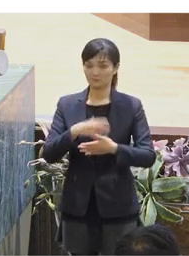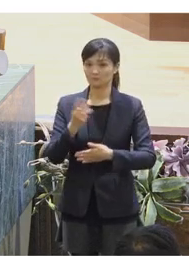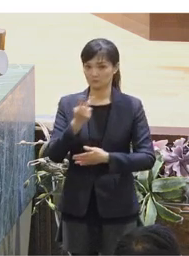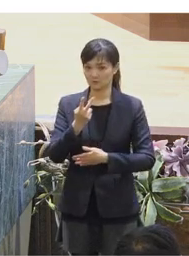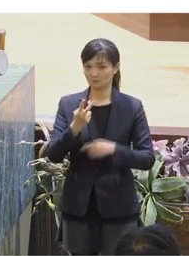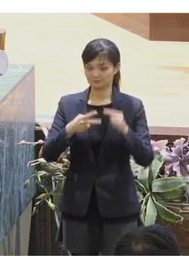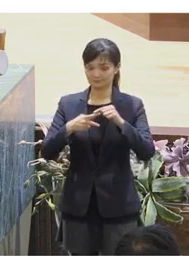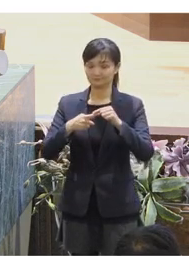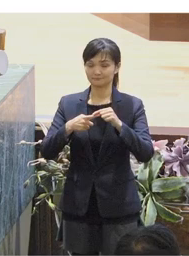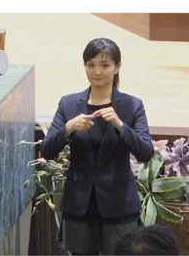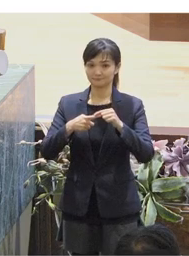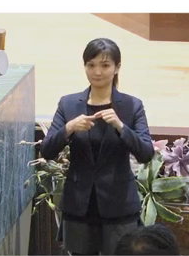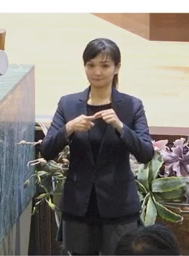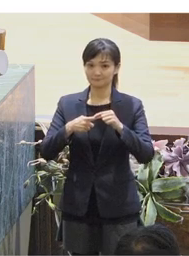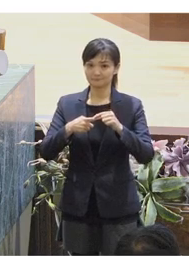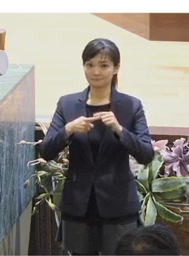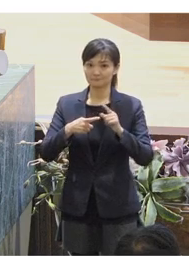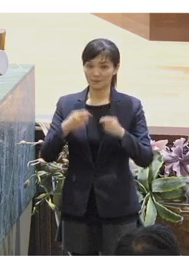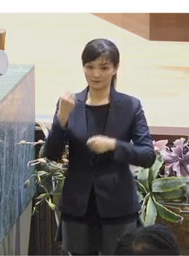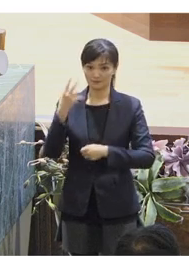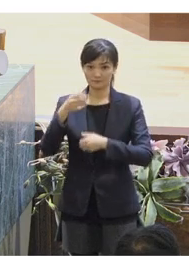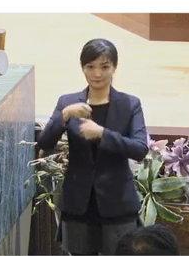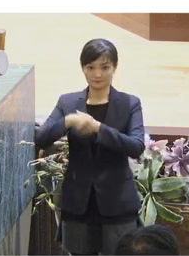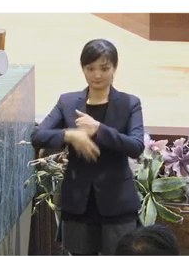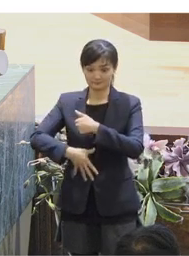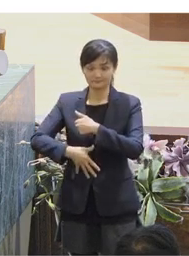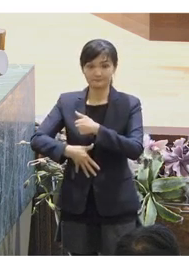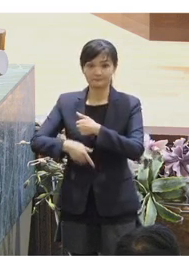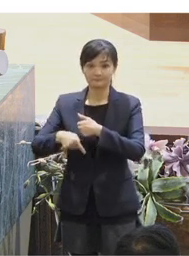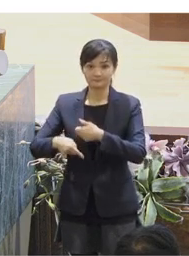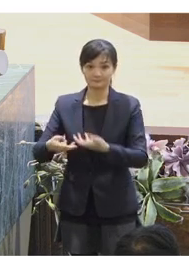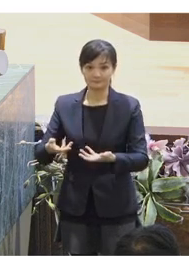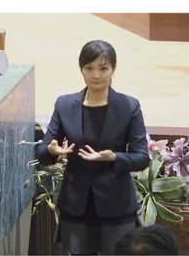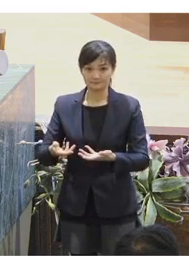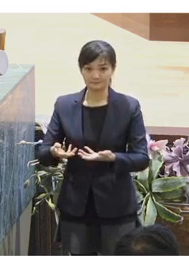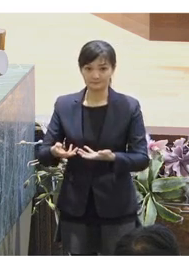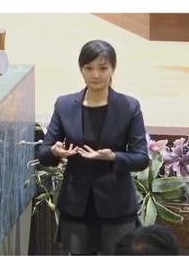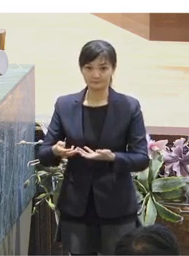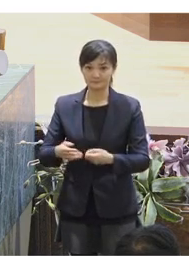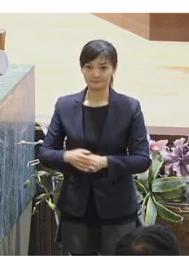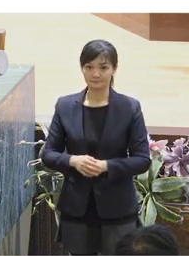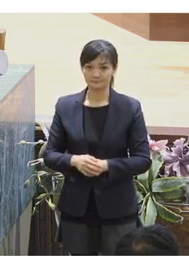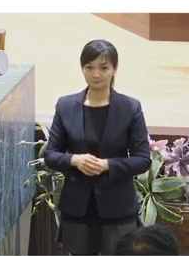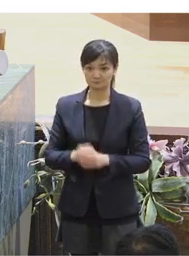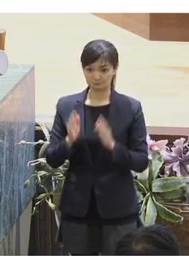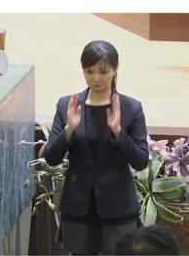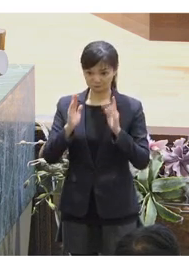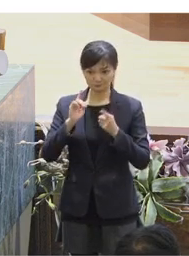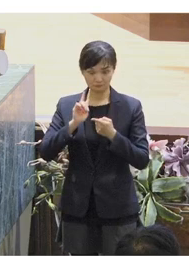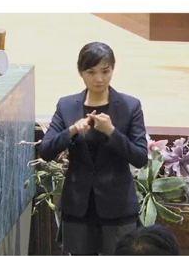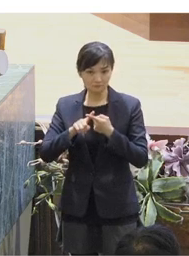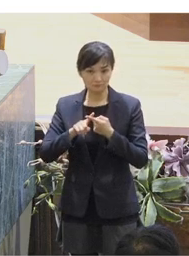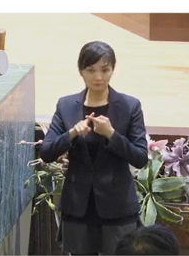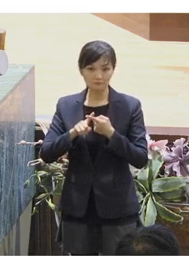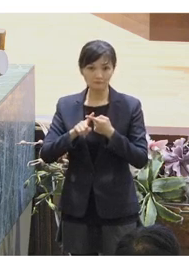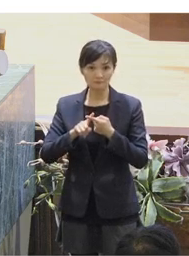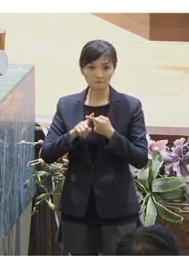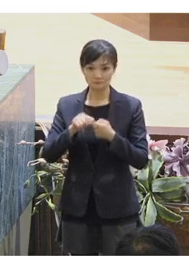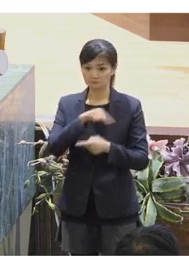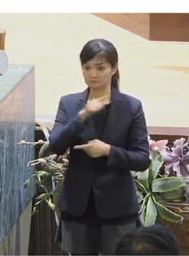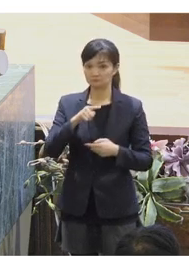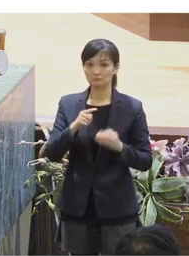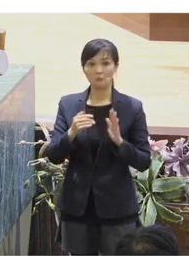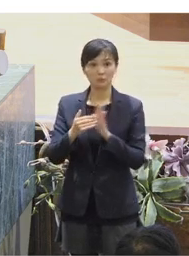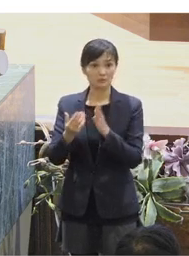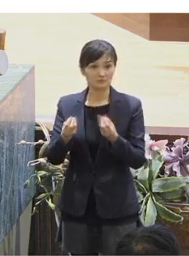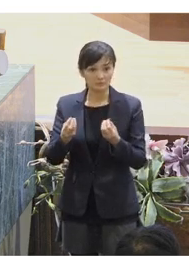一个就是说这个新的系统的存在，它的存在没有在正当性上面没有被否认掉。我们看开放国